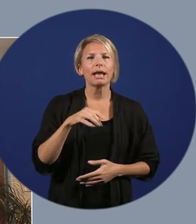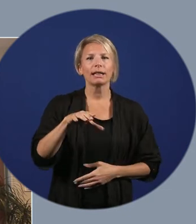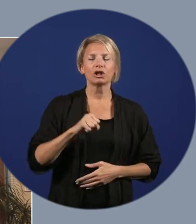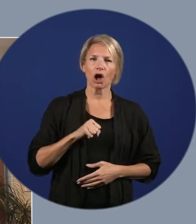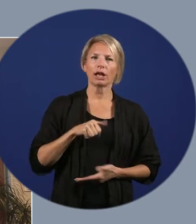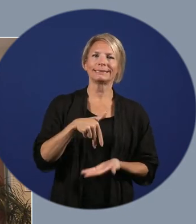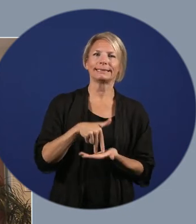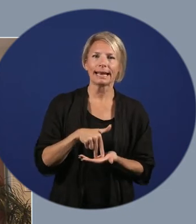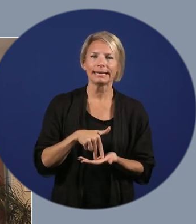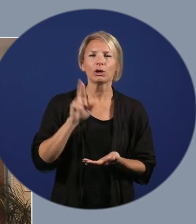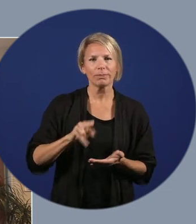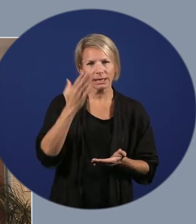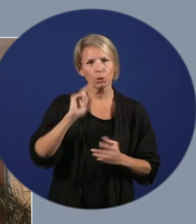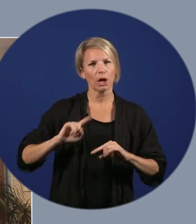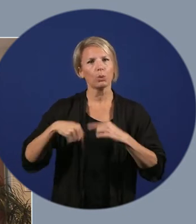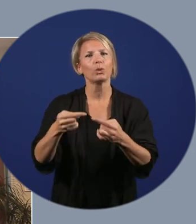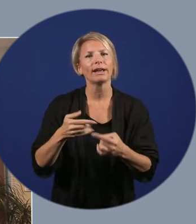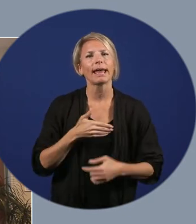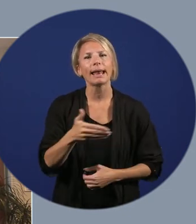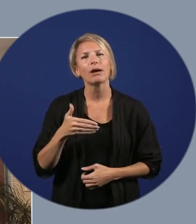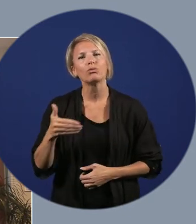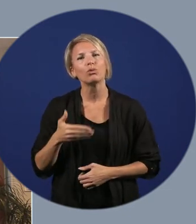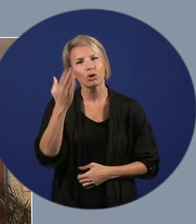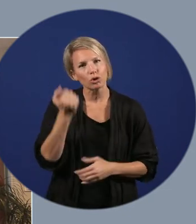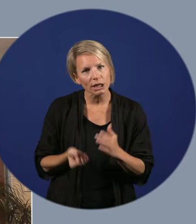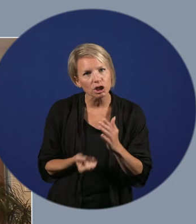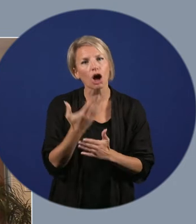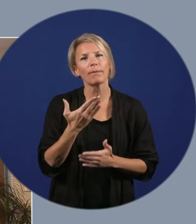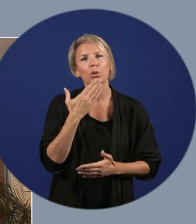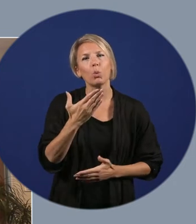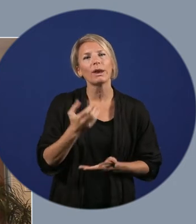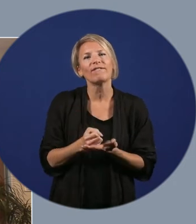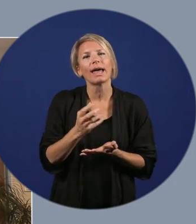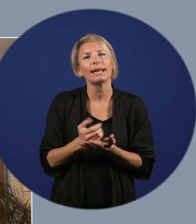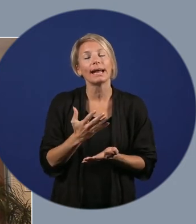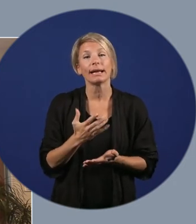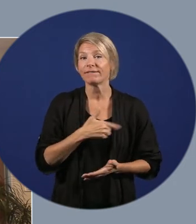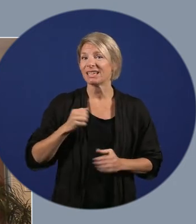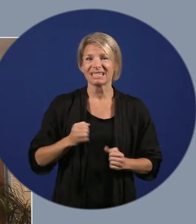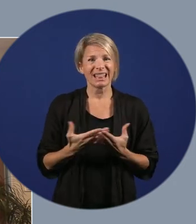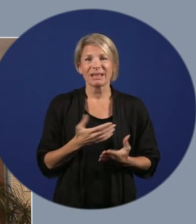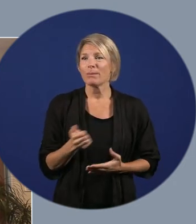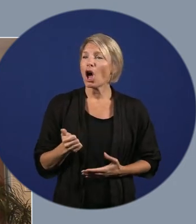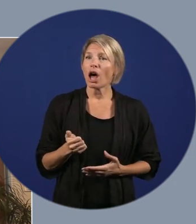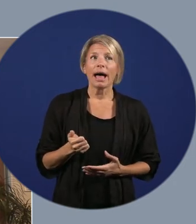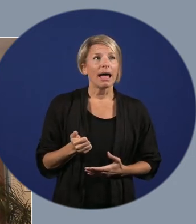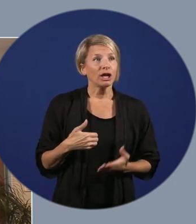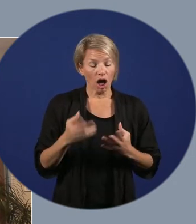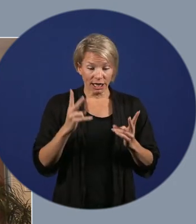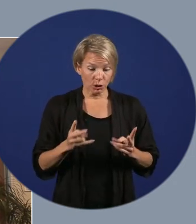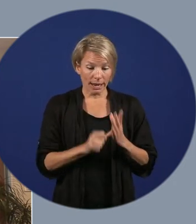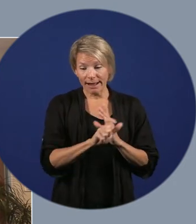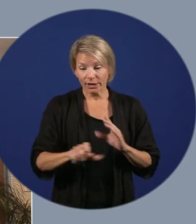kunna utveckla relationer och skapa goda värderingar. Vi ska inte bara skapa eller få eleverna att lära sig saker, vi ska